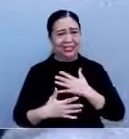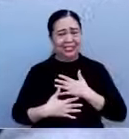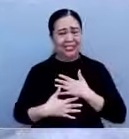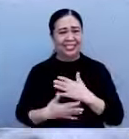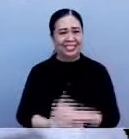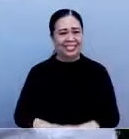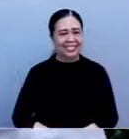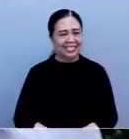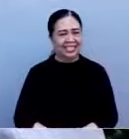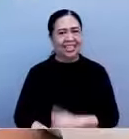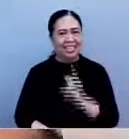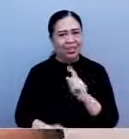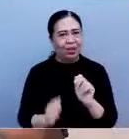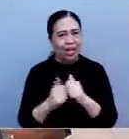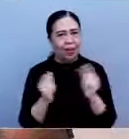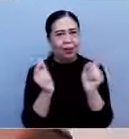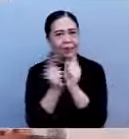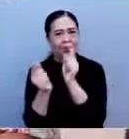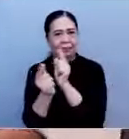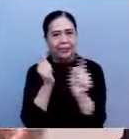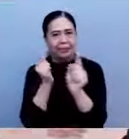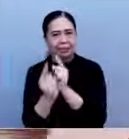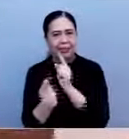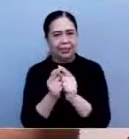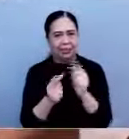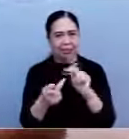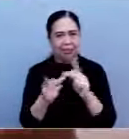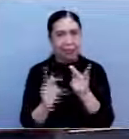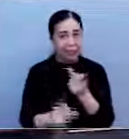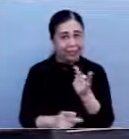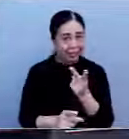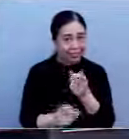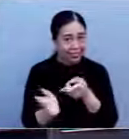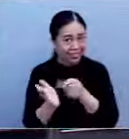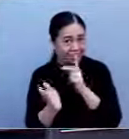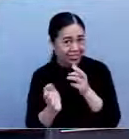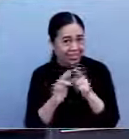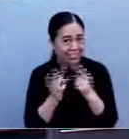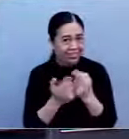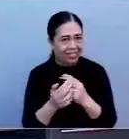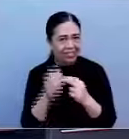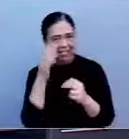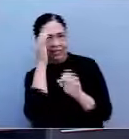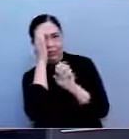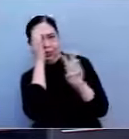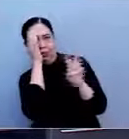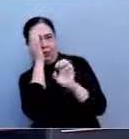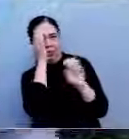Nasira yung sopa! Hindi, tinatong ko paano kayo nakakilala. Mag-partner ba kayo? Ay! Ew!